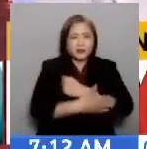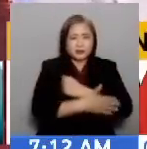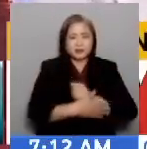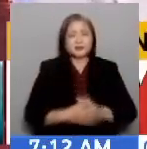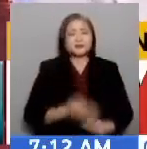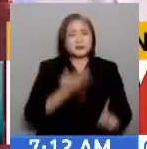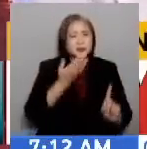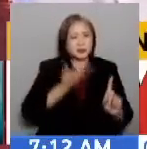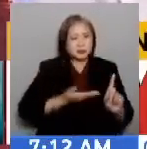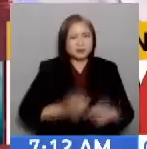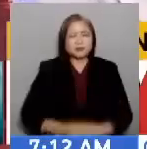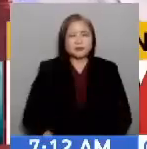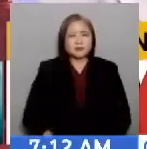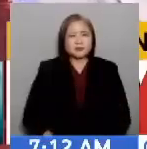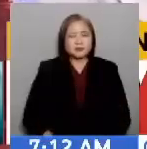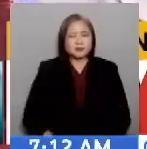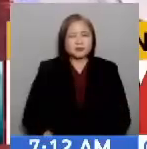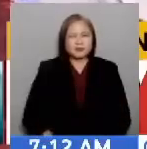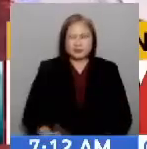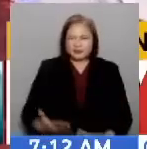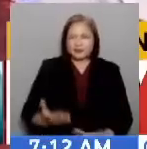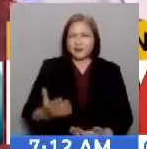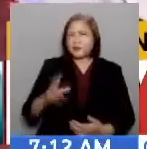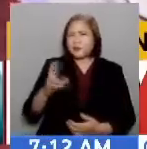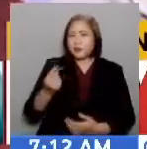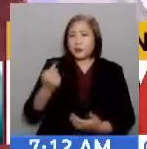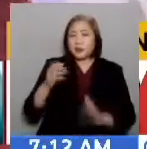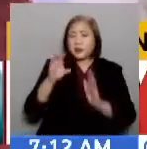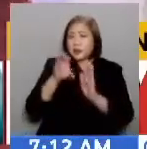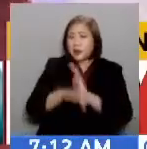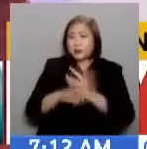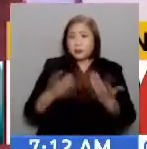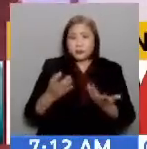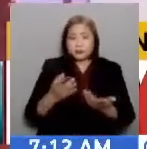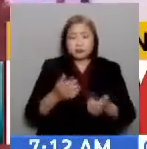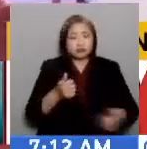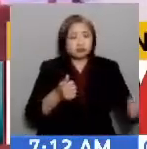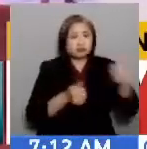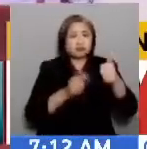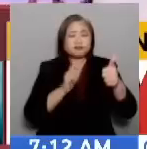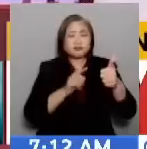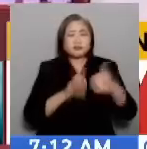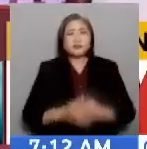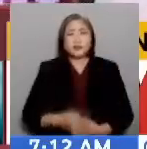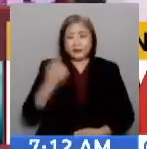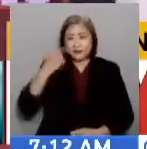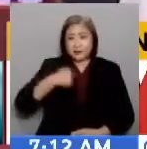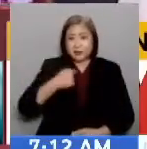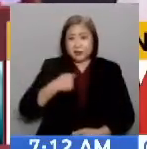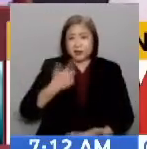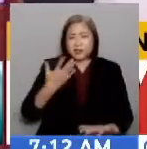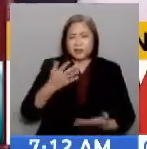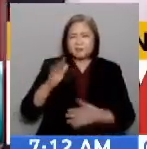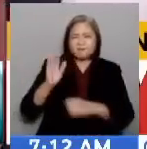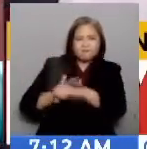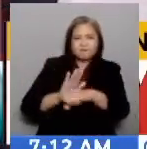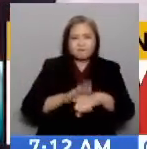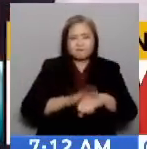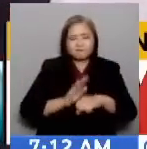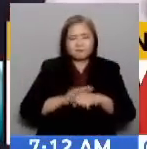Since when was it a crime for me to threaten criminals?